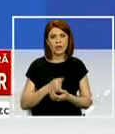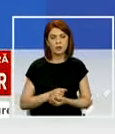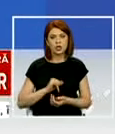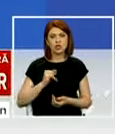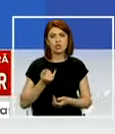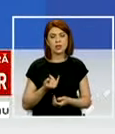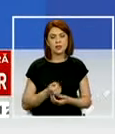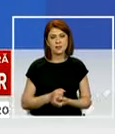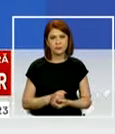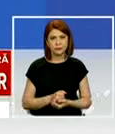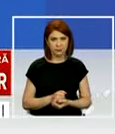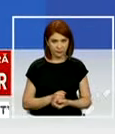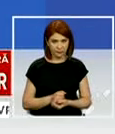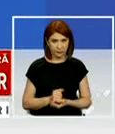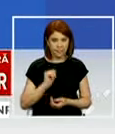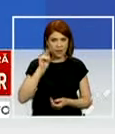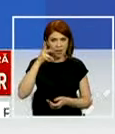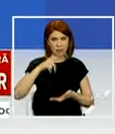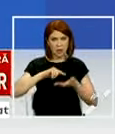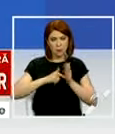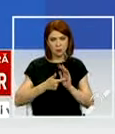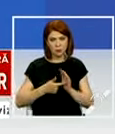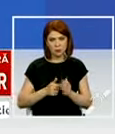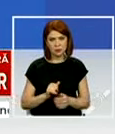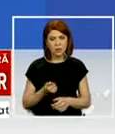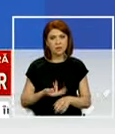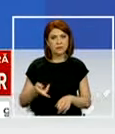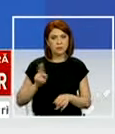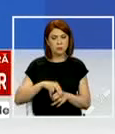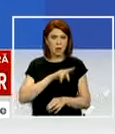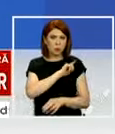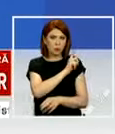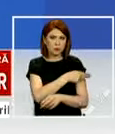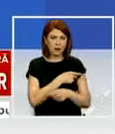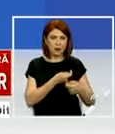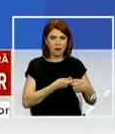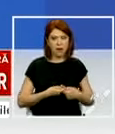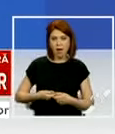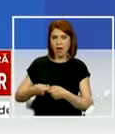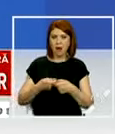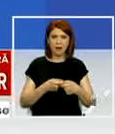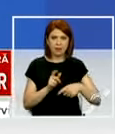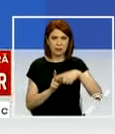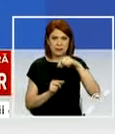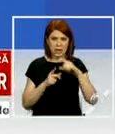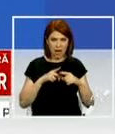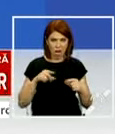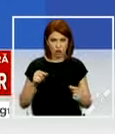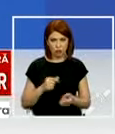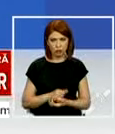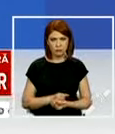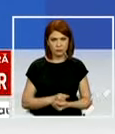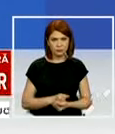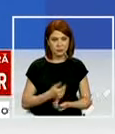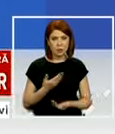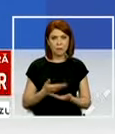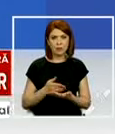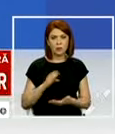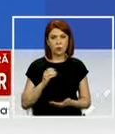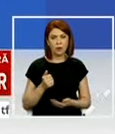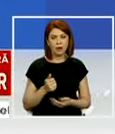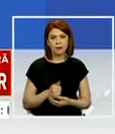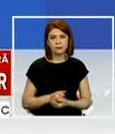și, în al treilea rând, să consolidăm alianța nord-atlantică, pentru că